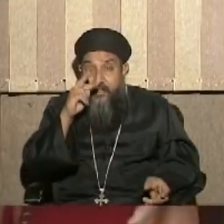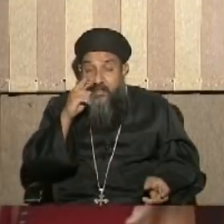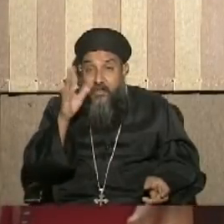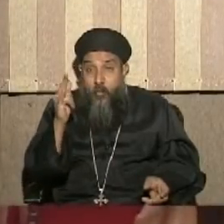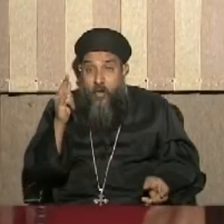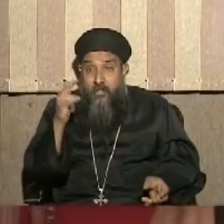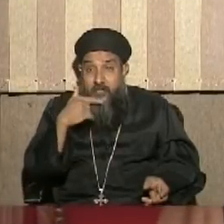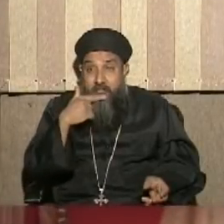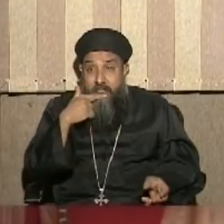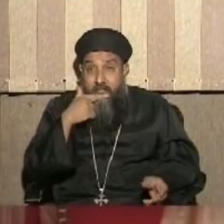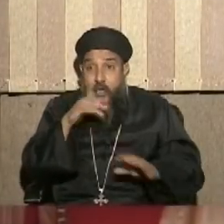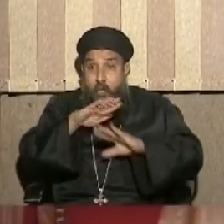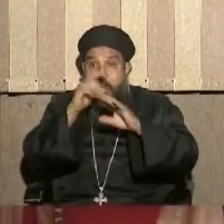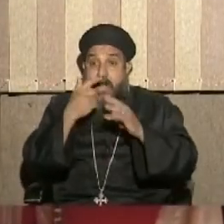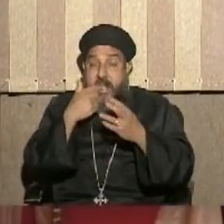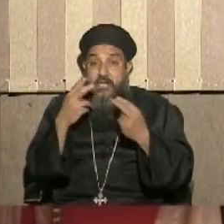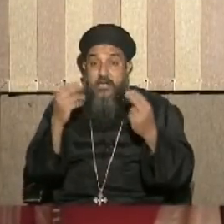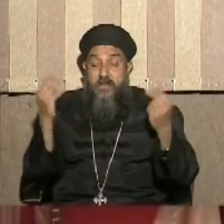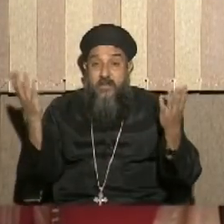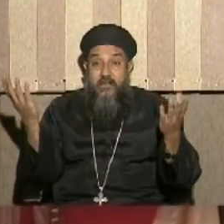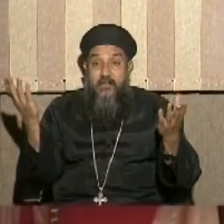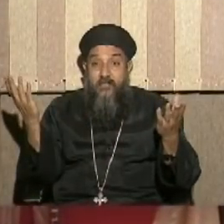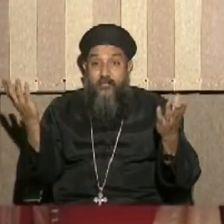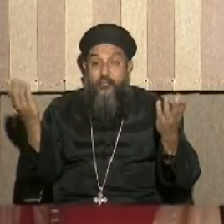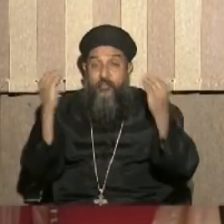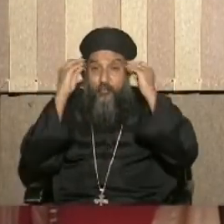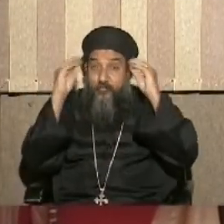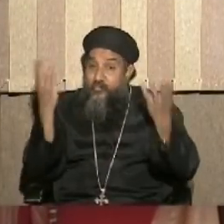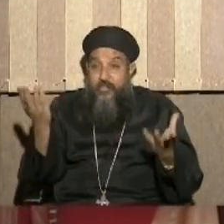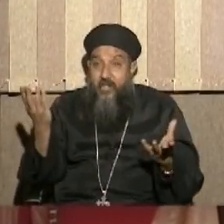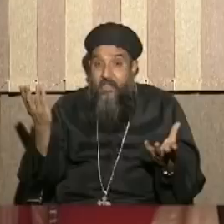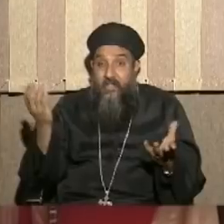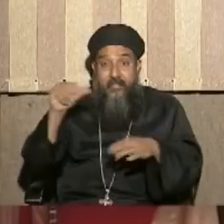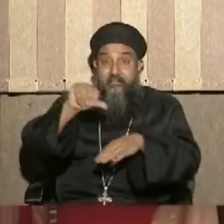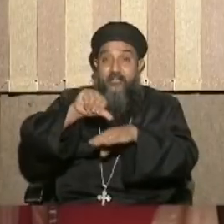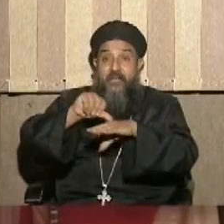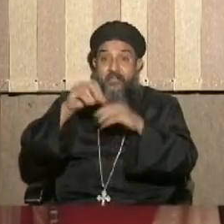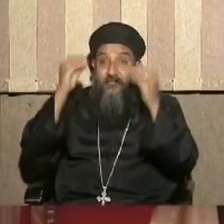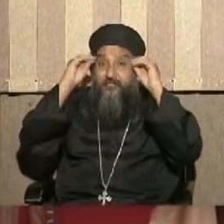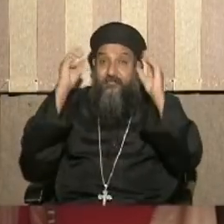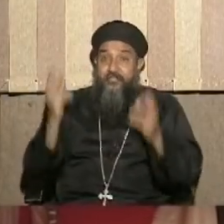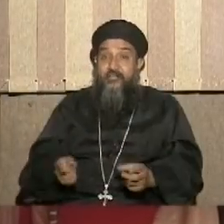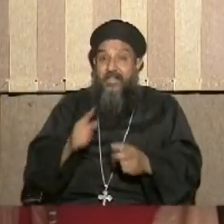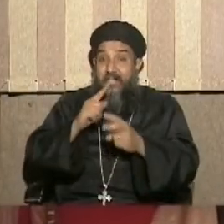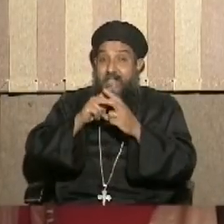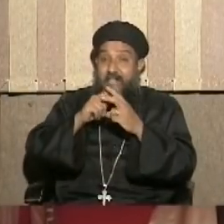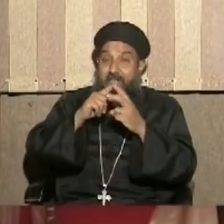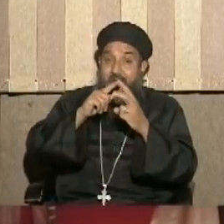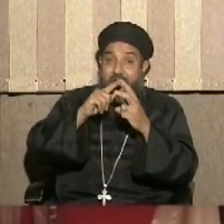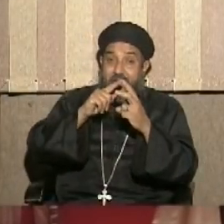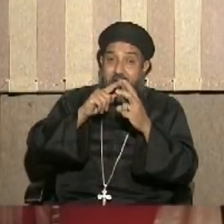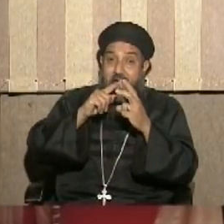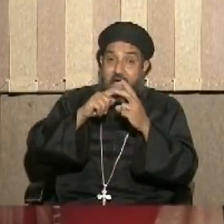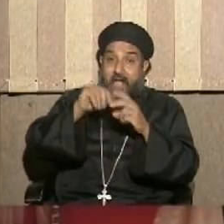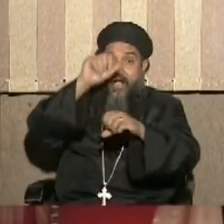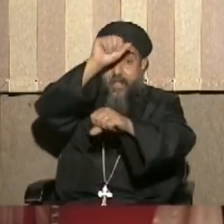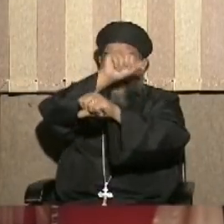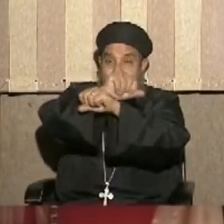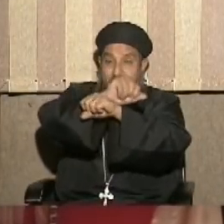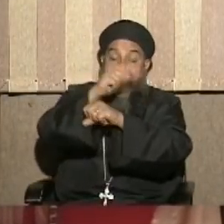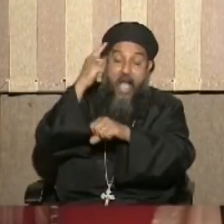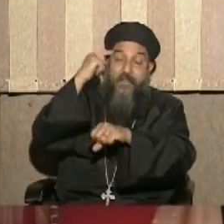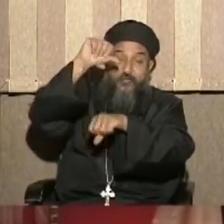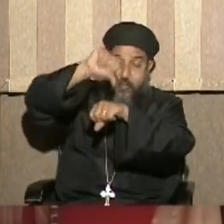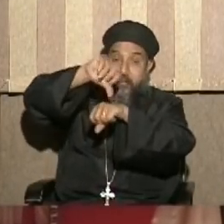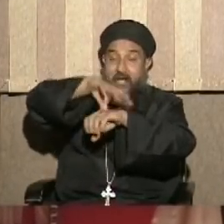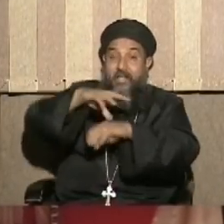ماكسيموس ودوماديوس بعد كل السنين الطويله دي فين؟ فين وازاي؟ قبضت على تاجر اسمه مينا وهو بيقول